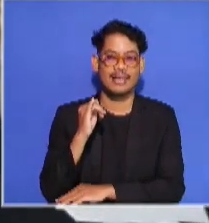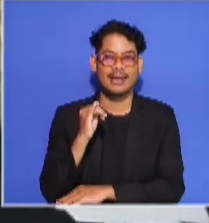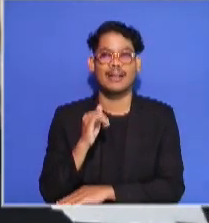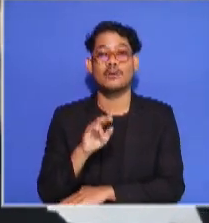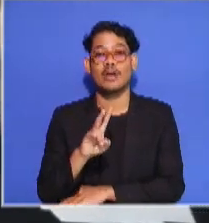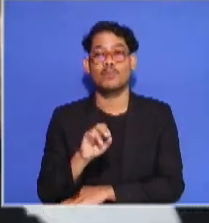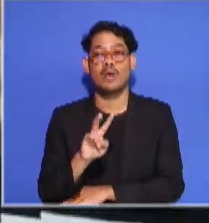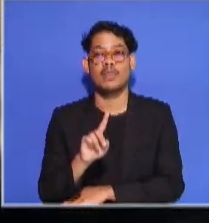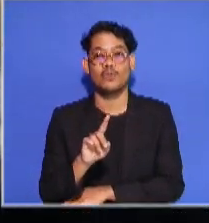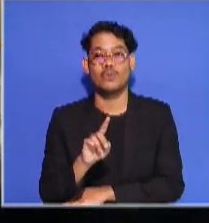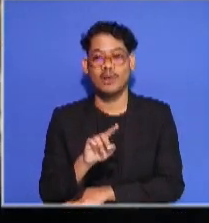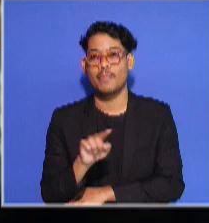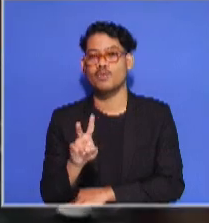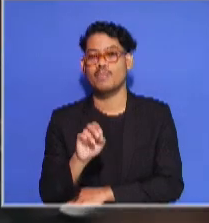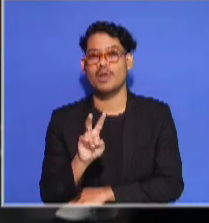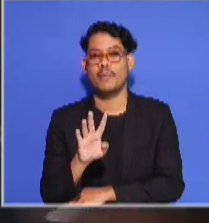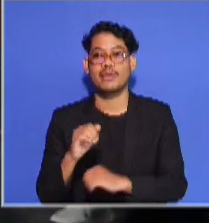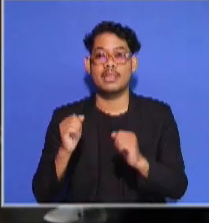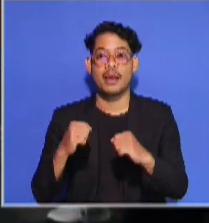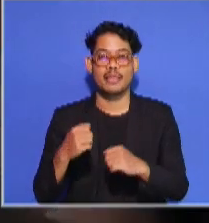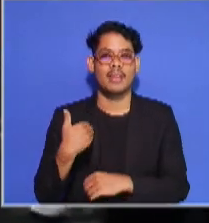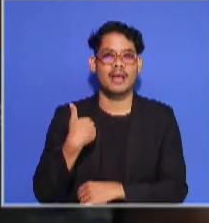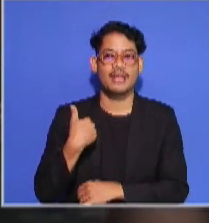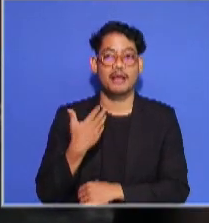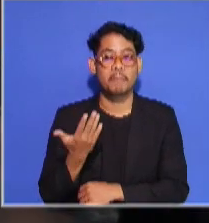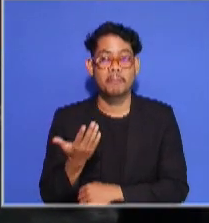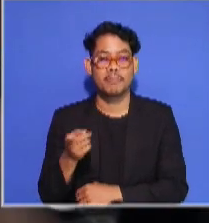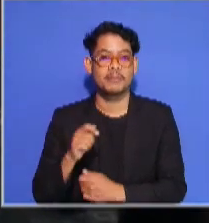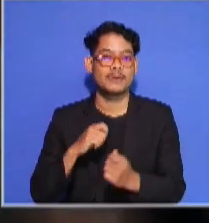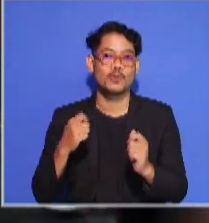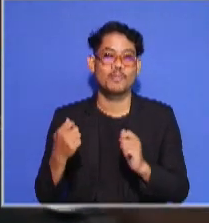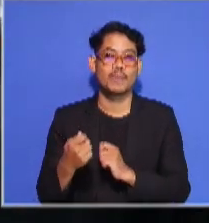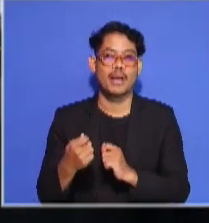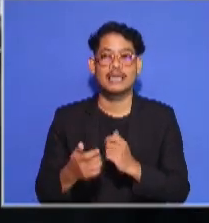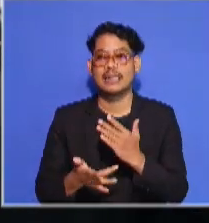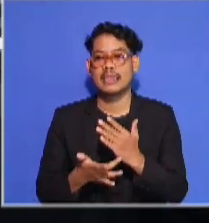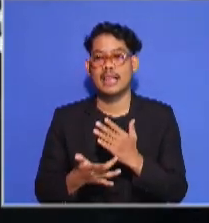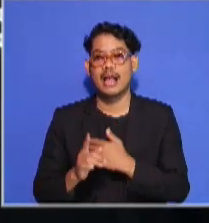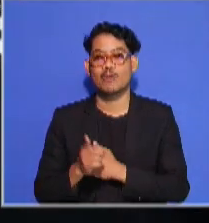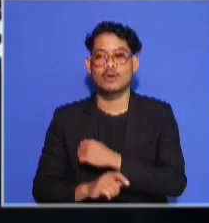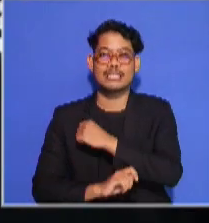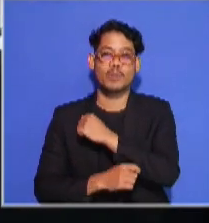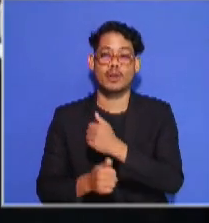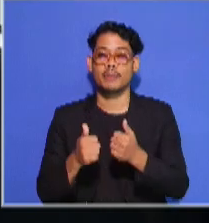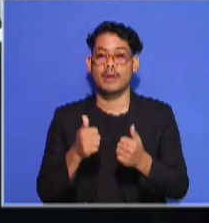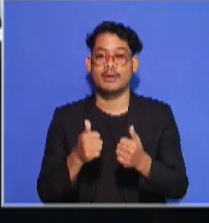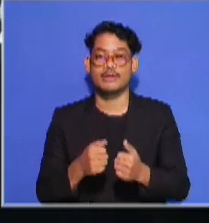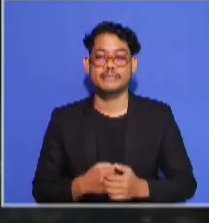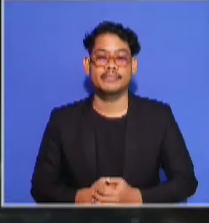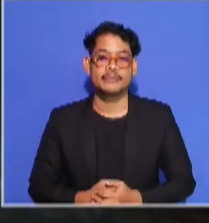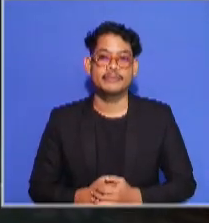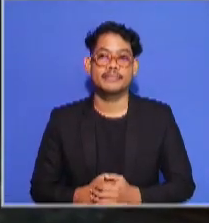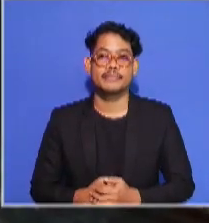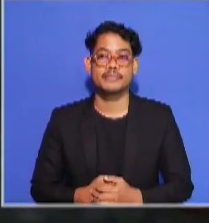2021-2024 Heriadi Bain sepakat bahwa adanya transformasi digital harus direspon secara bijak di sektor pariwisata.